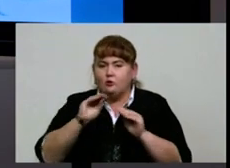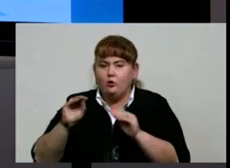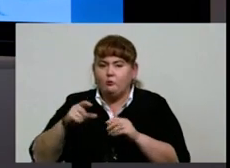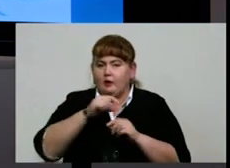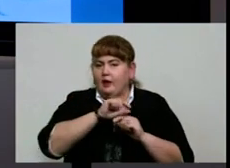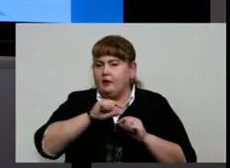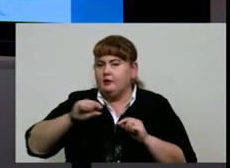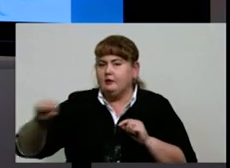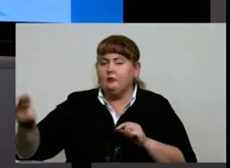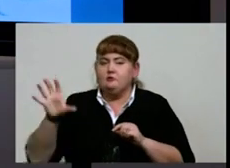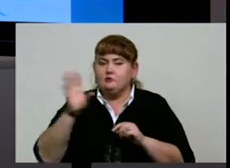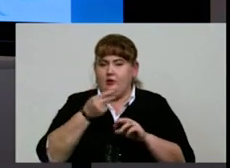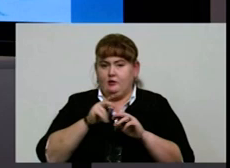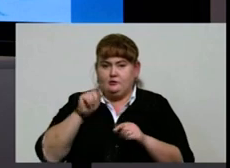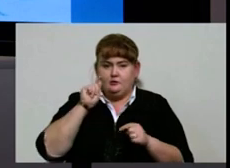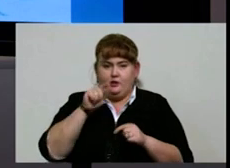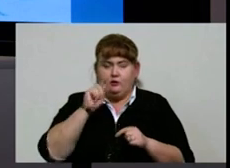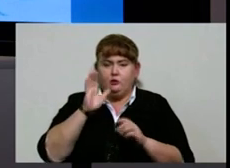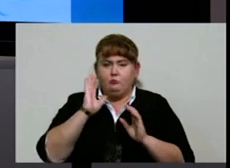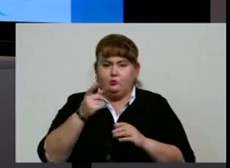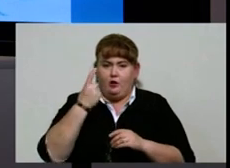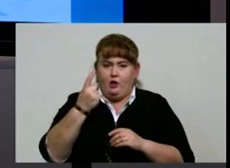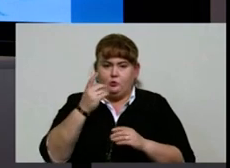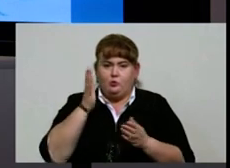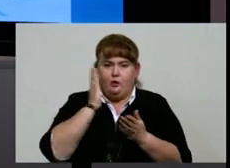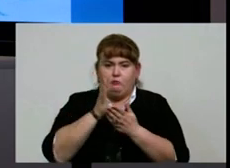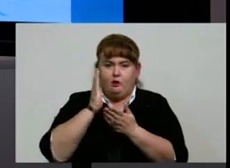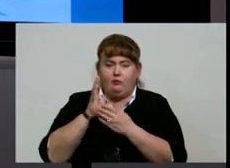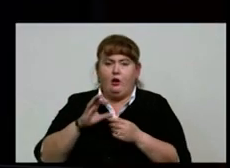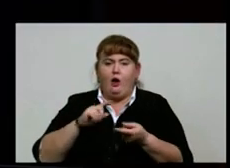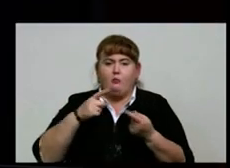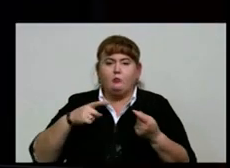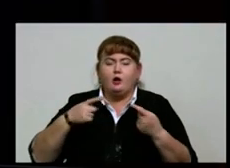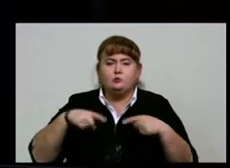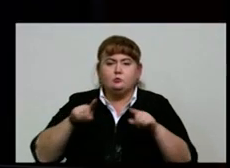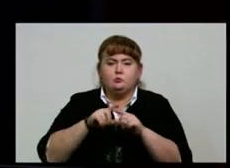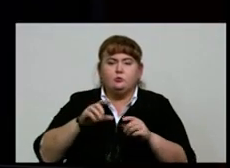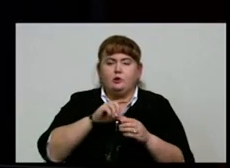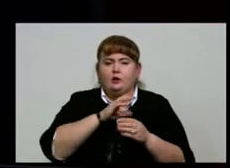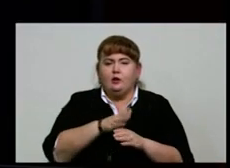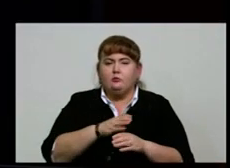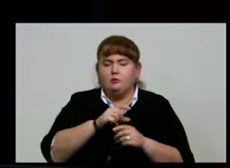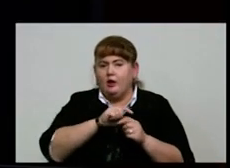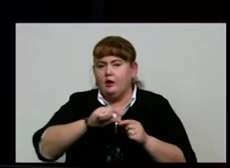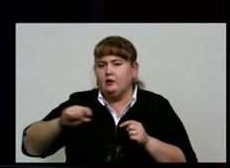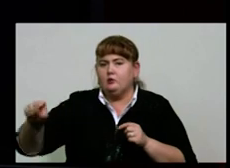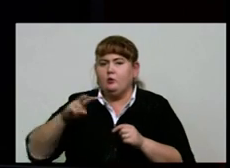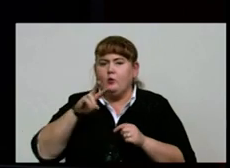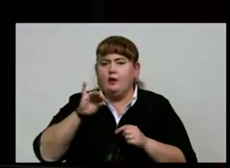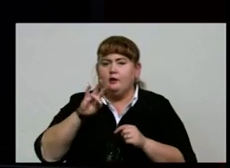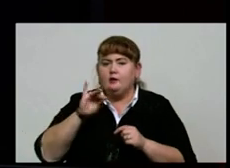то все эти стрелки будут показывать одно направление, то есть образуют длинную такую линию. Это и